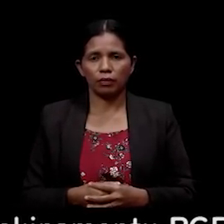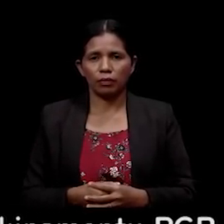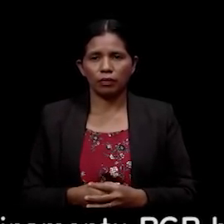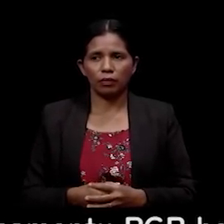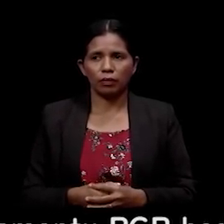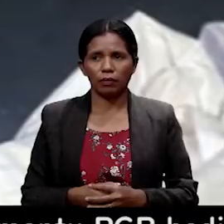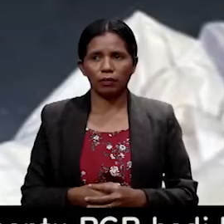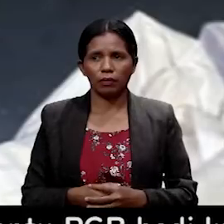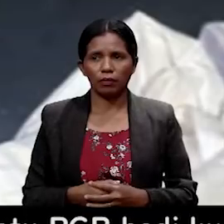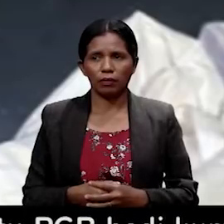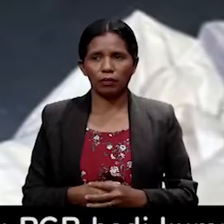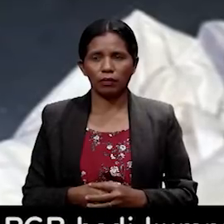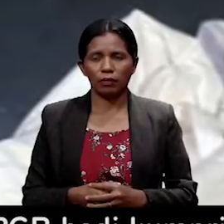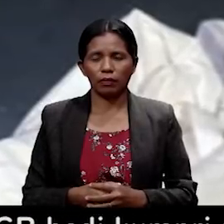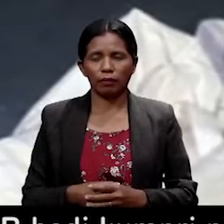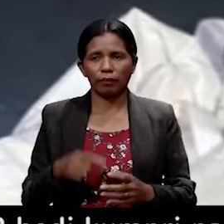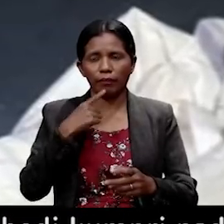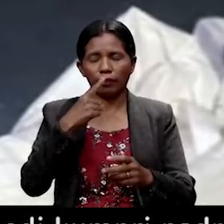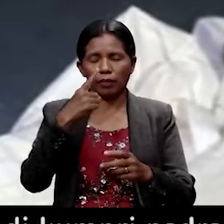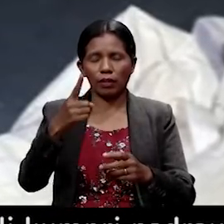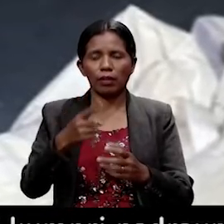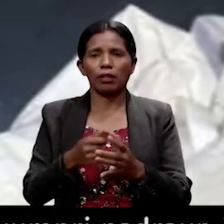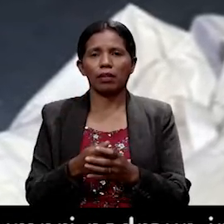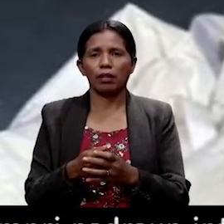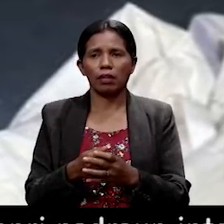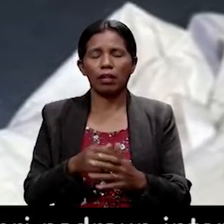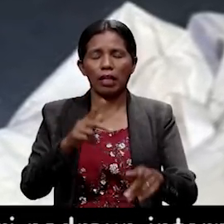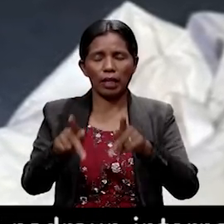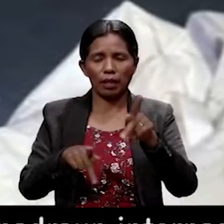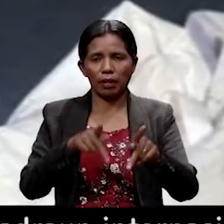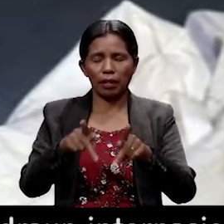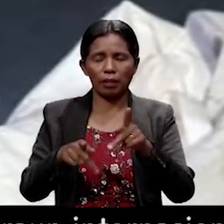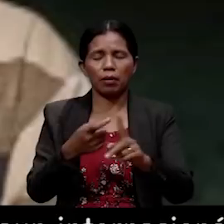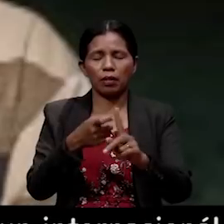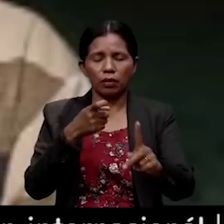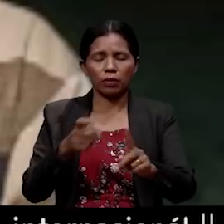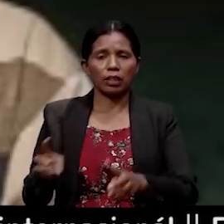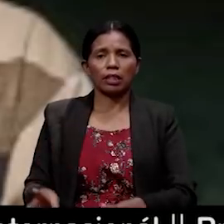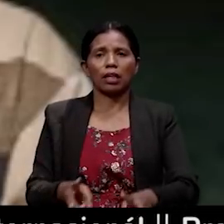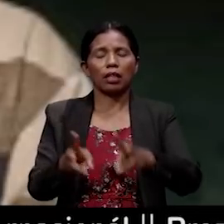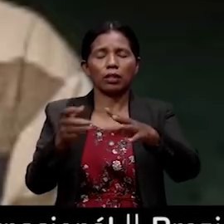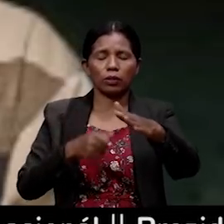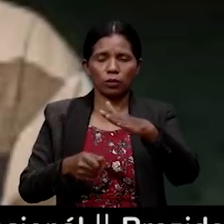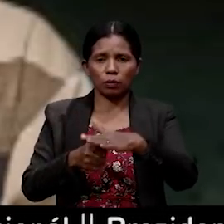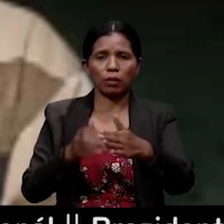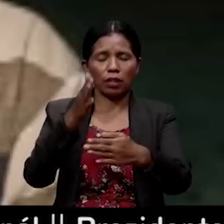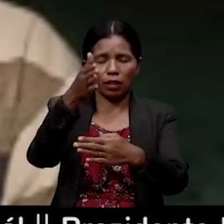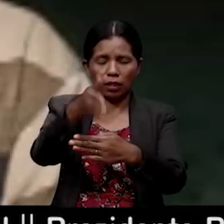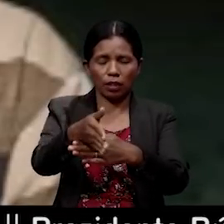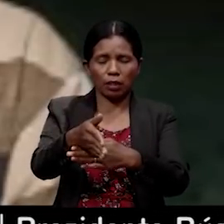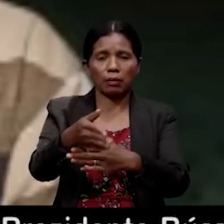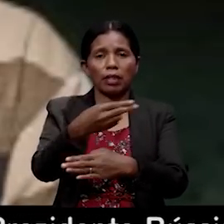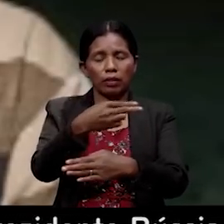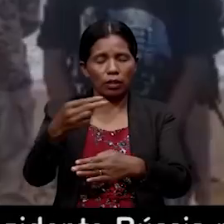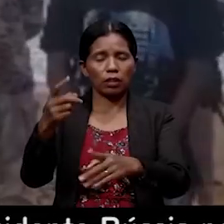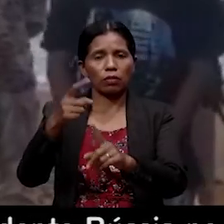Tuir Komandante UPM Superintendenti Bazilu Dezus sidadaung hirakne lihusi dalang ilegal hakat ilegal ba Indonesia ia fulan